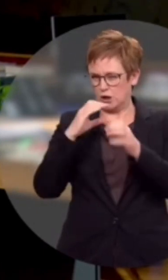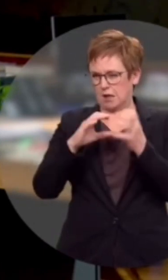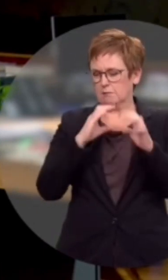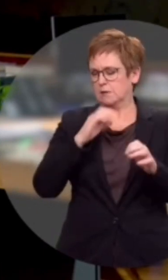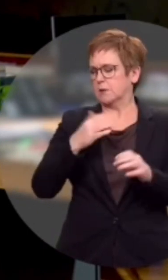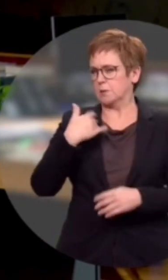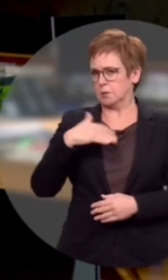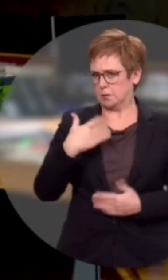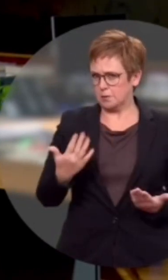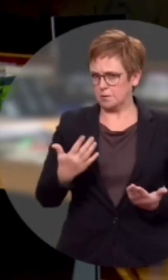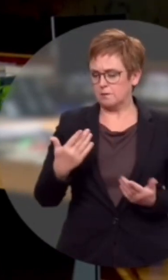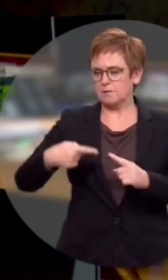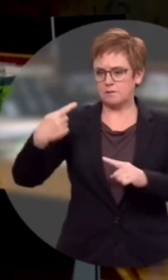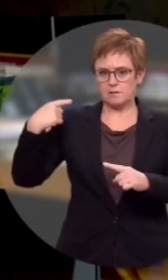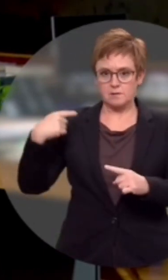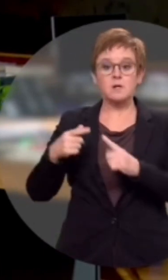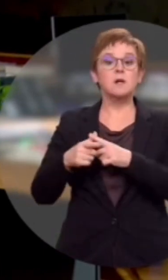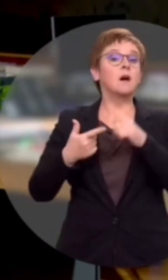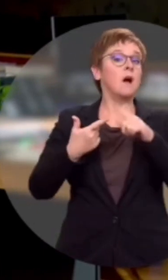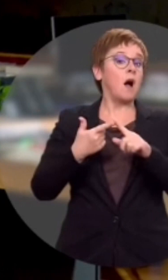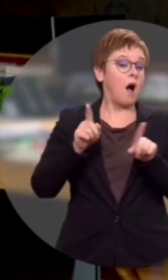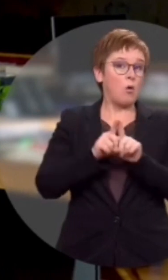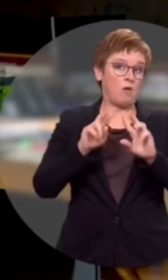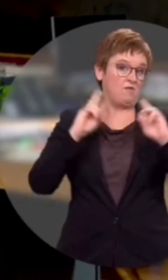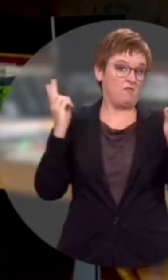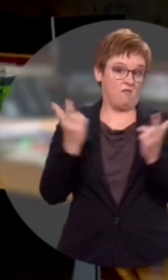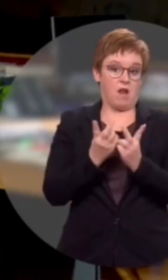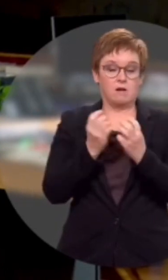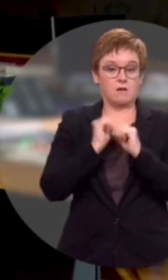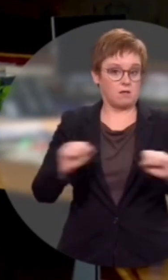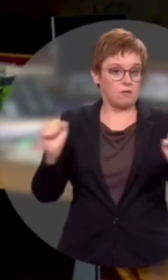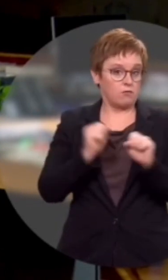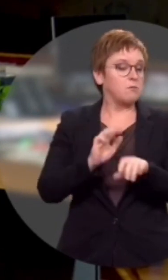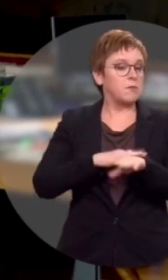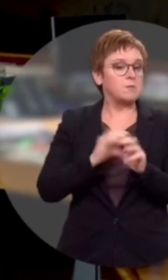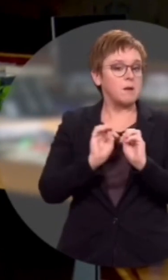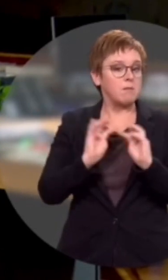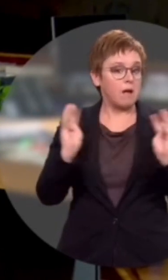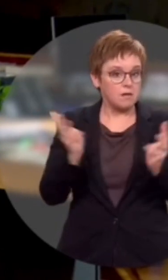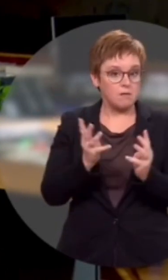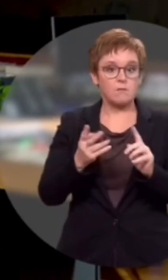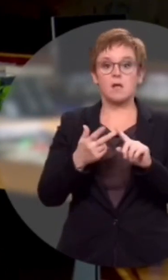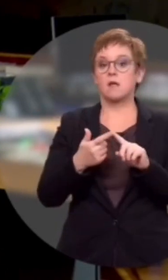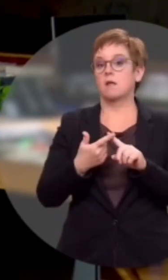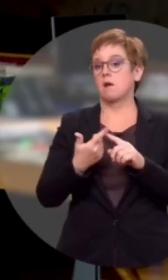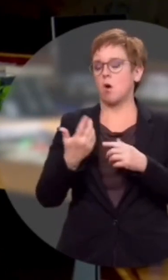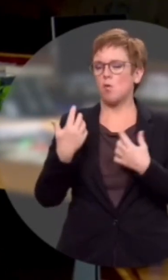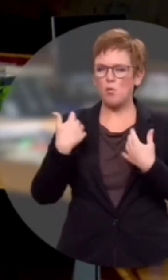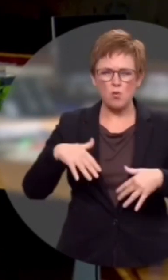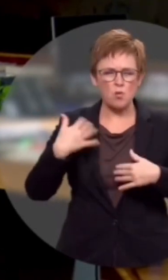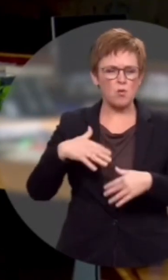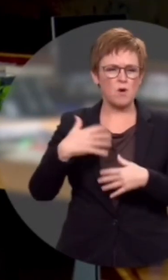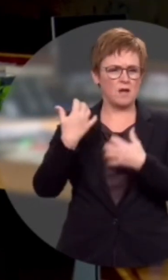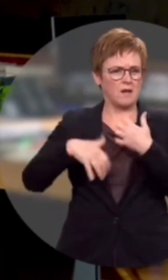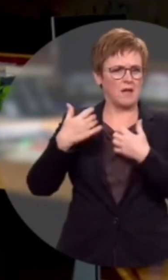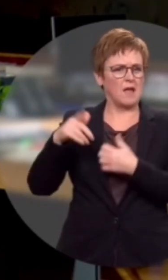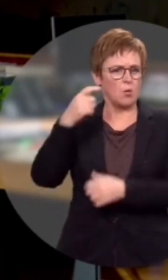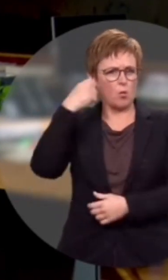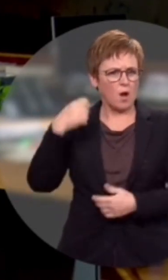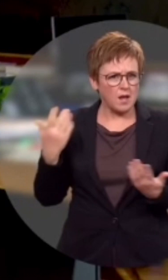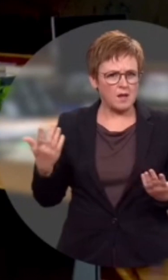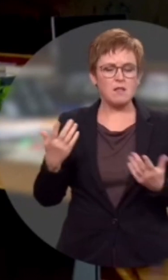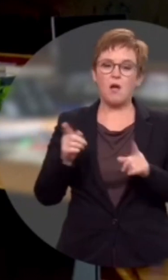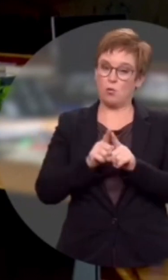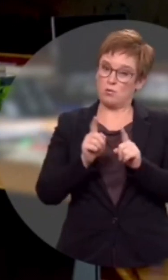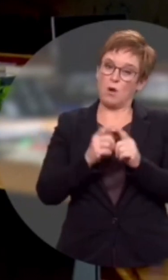Chat-Affäre. Andererseits globale Katastrophen wie die Pandemie, der schreckliche Krieg in der Ukraine und leider